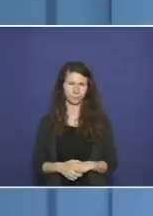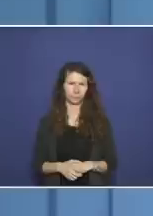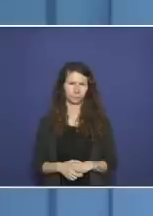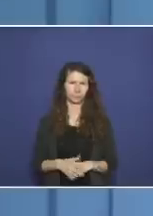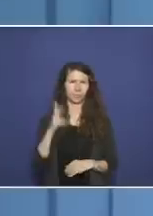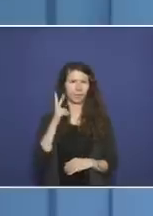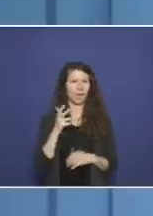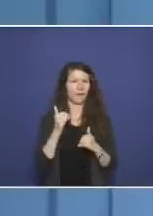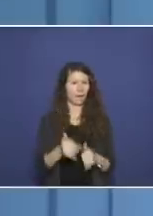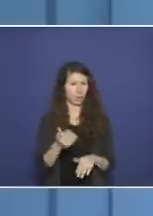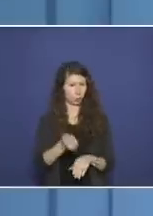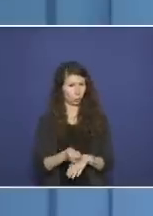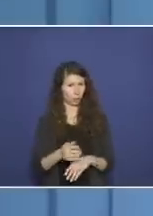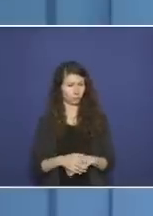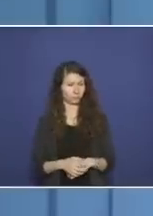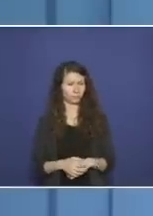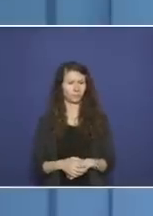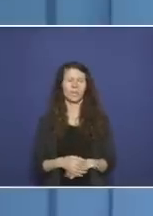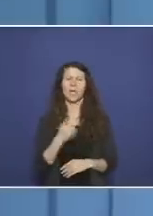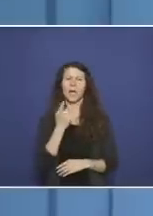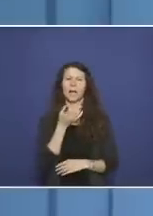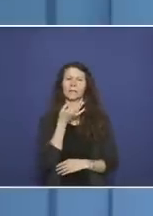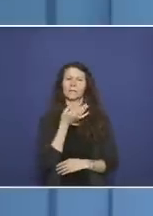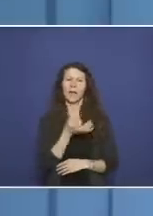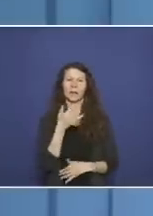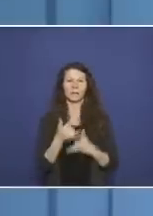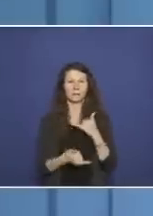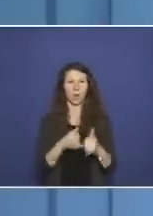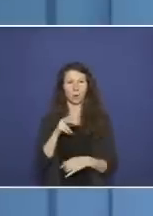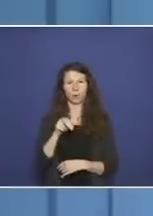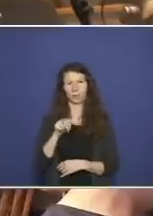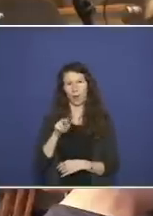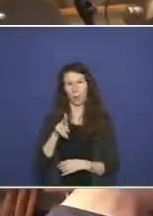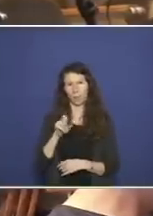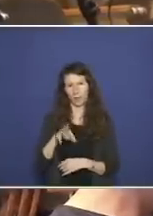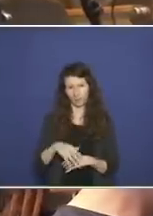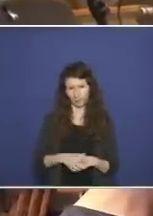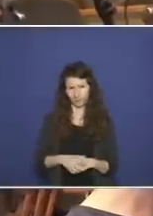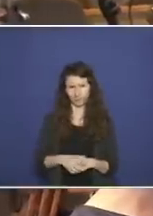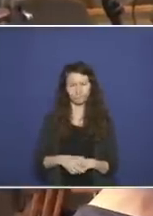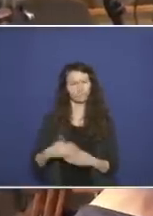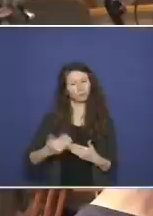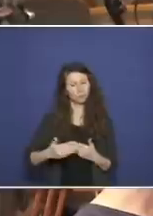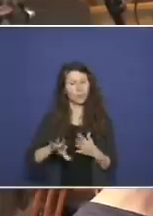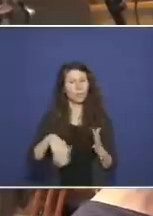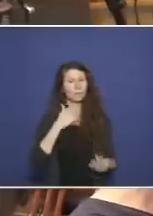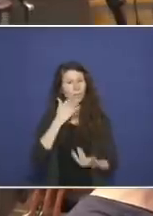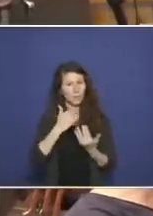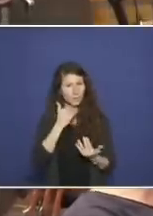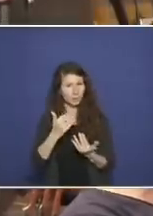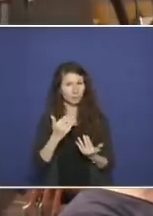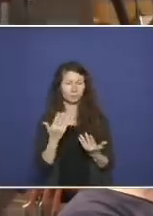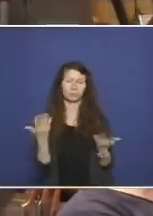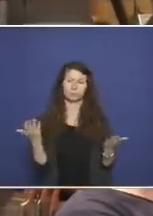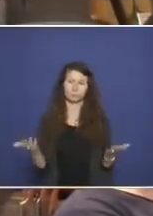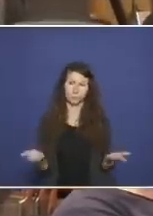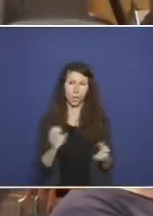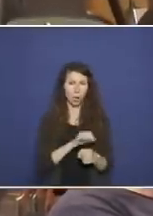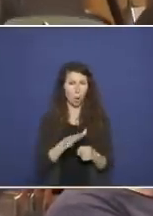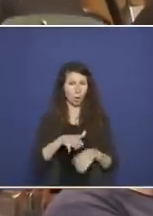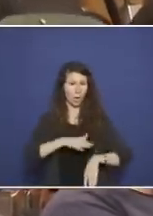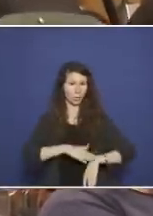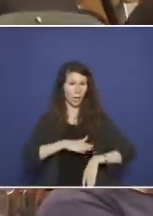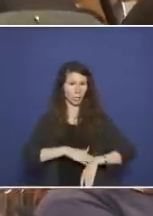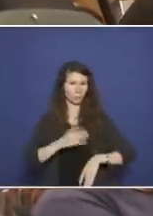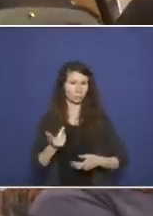Reitschuster? Ja, noch eine Frage an Frau Nauber. Es gibt immer wieder Berichte, dass in Zeiten von Corona die